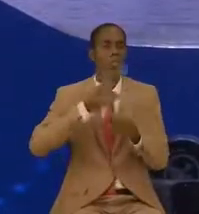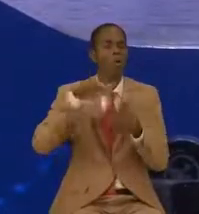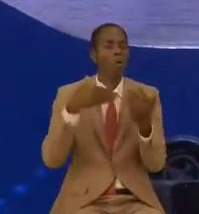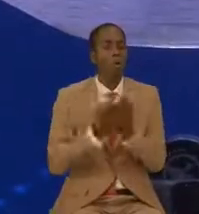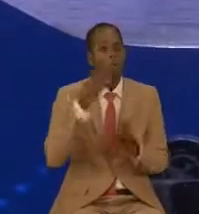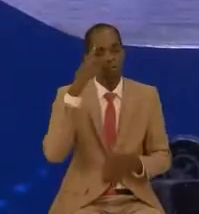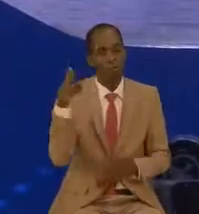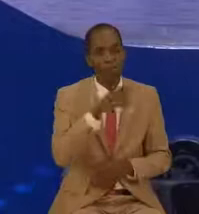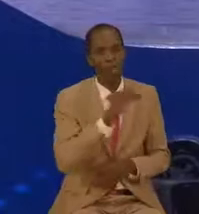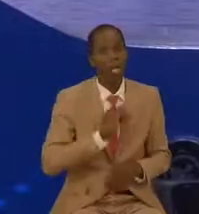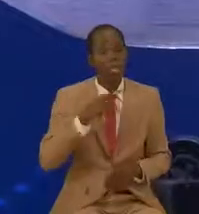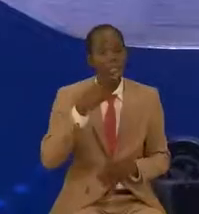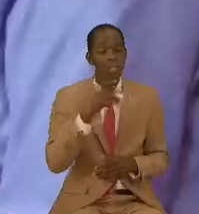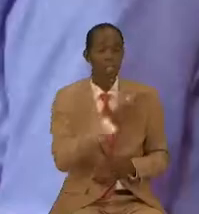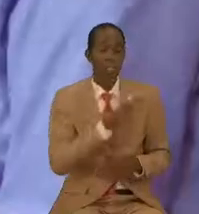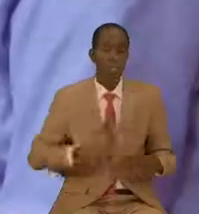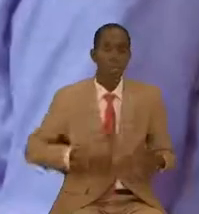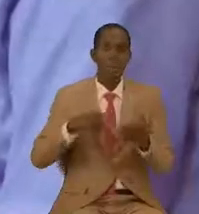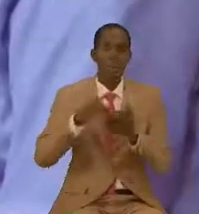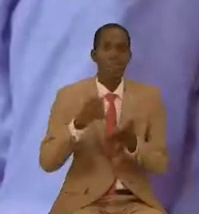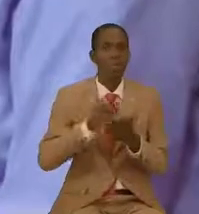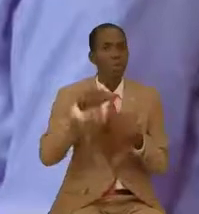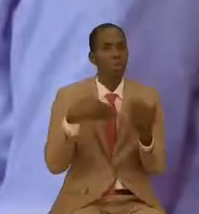Je dis Christ a tout payé pour vous.